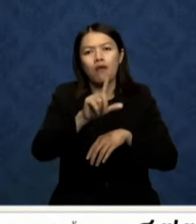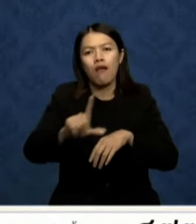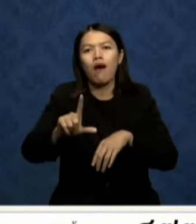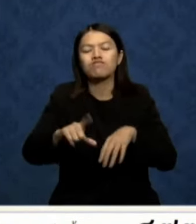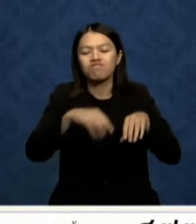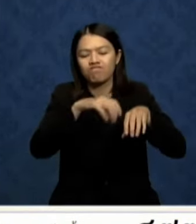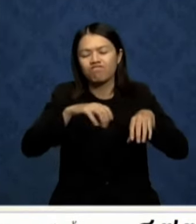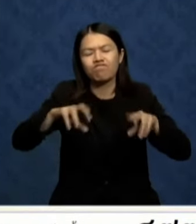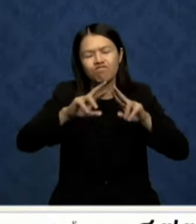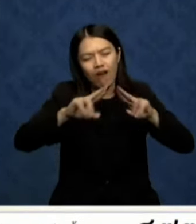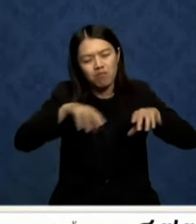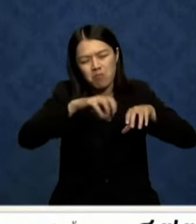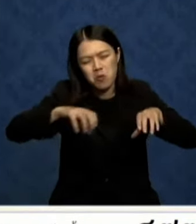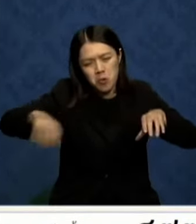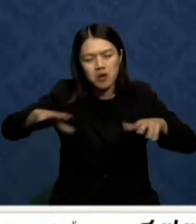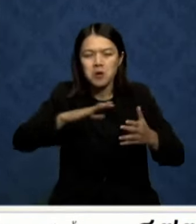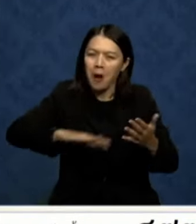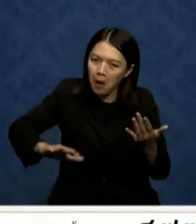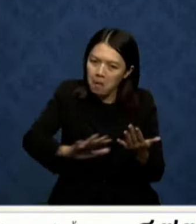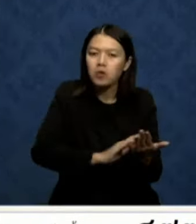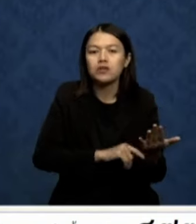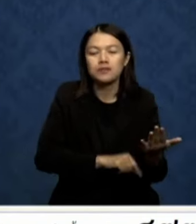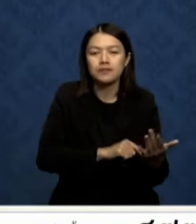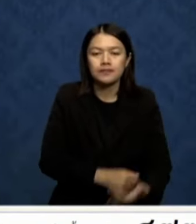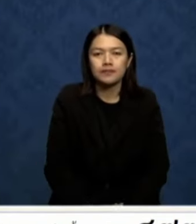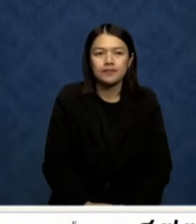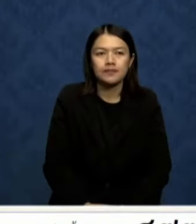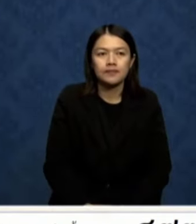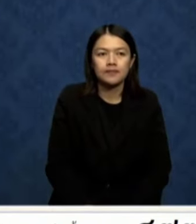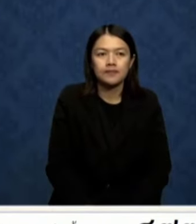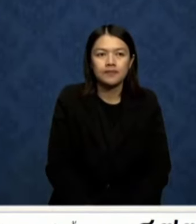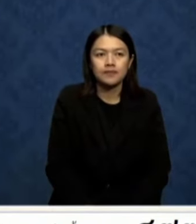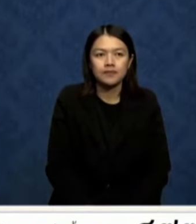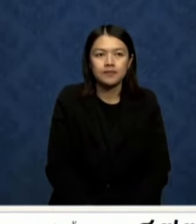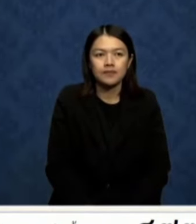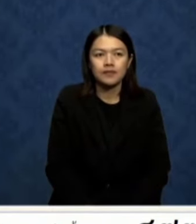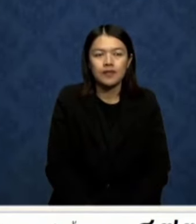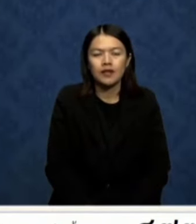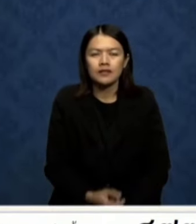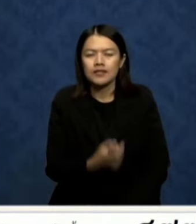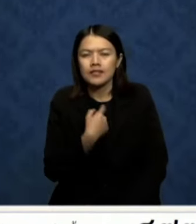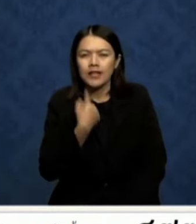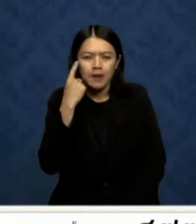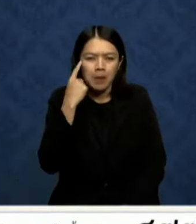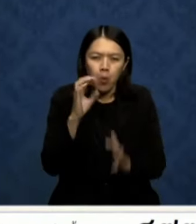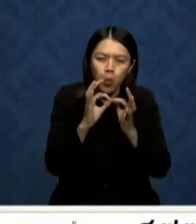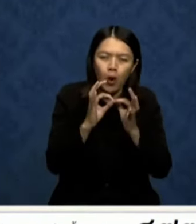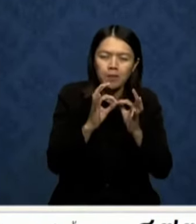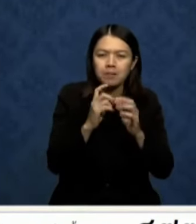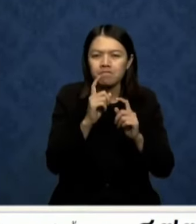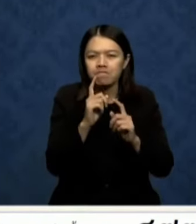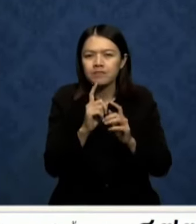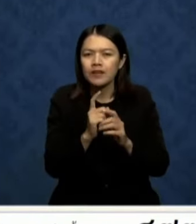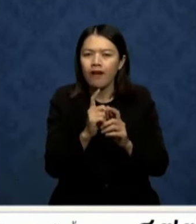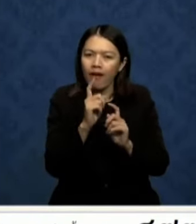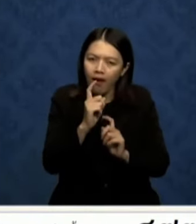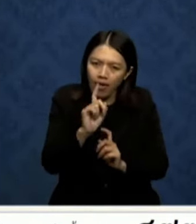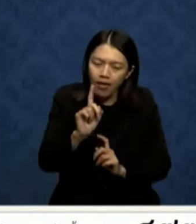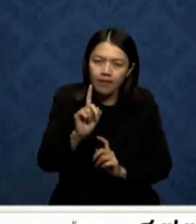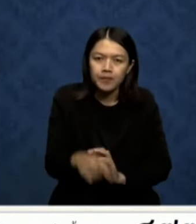ค้าครับในส่วนของเรื่องความสุ่มเสี่ยงนะครับท่านนพดลยังยืนยันเช่นเดิมก็เรียนอย่าง